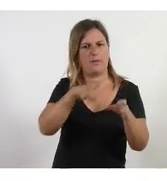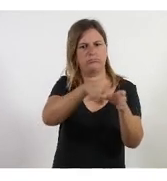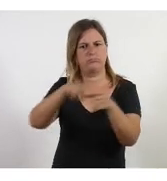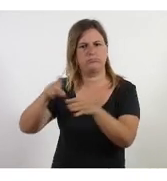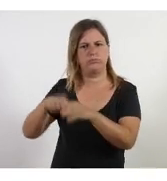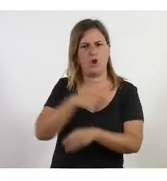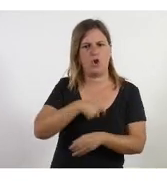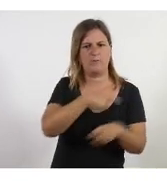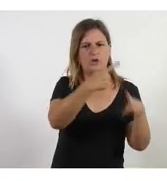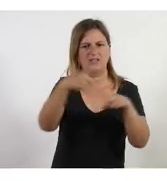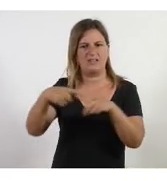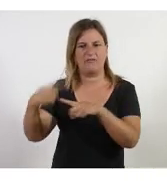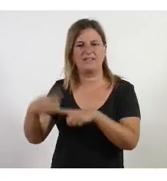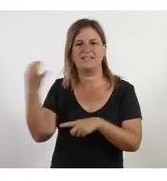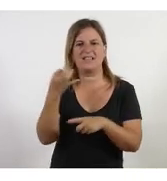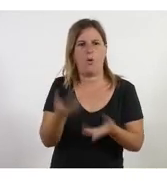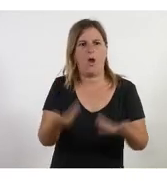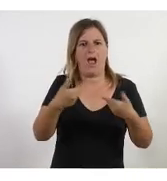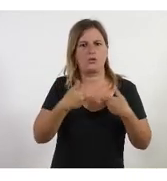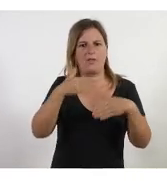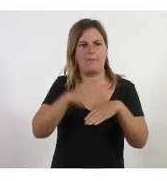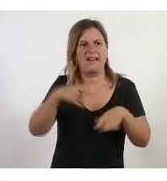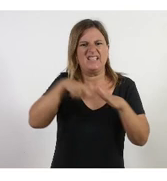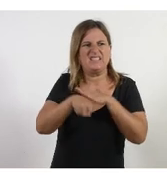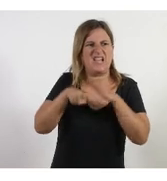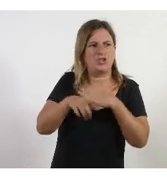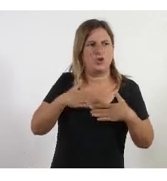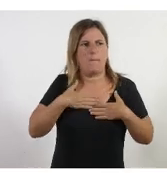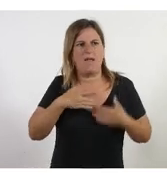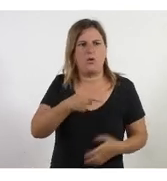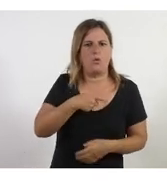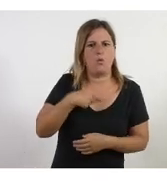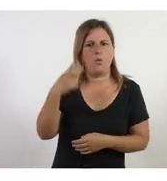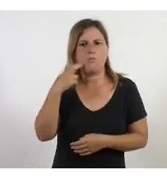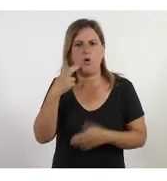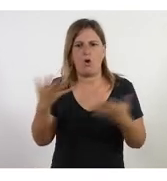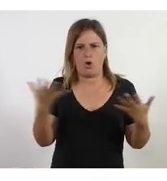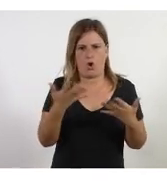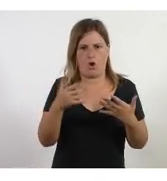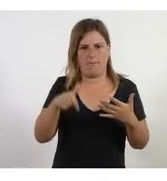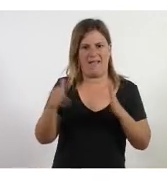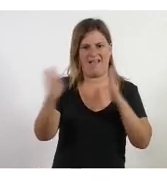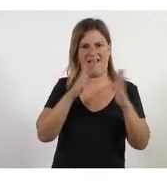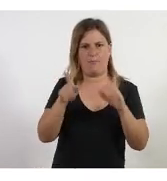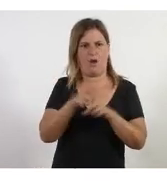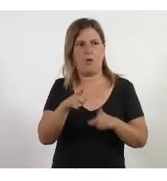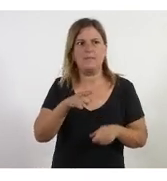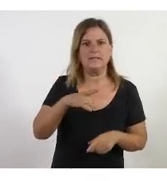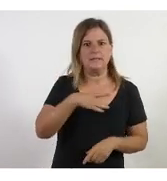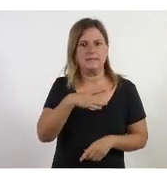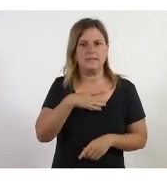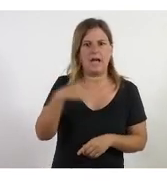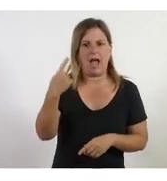resoldre o a gestionar aquestes pors en aquests moments d'incertesa, però segurament també ens pot obrir algunes idees sobre